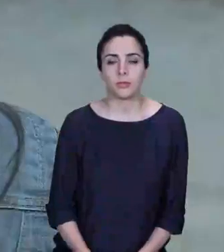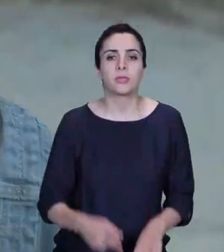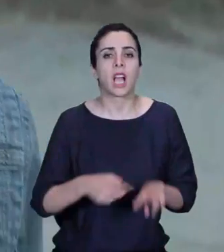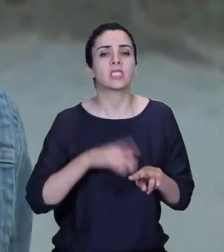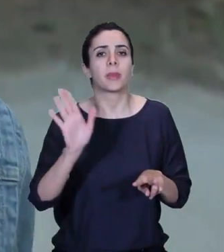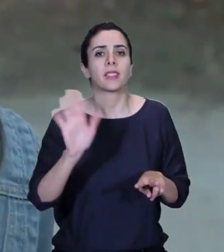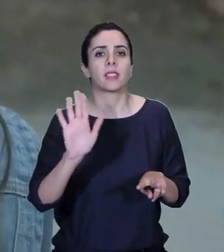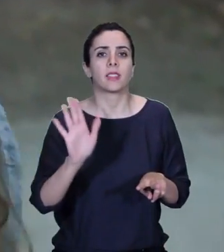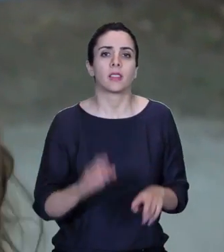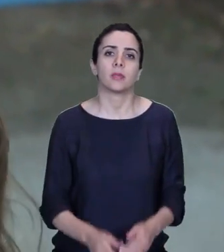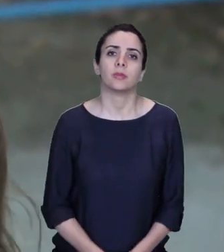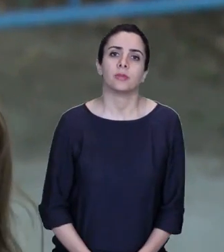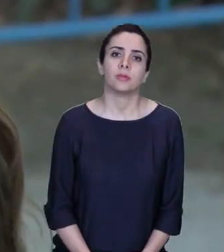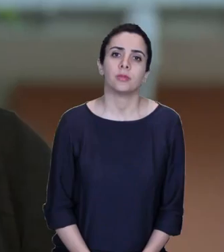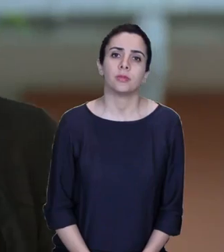Yasemin!